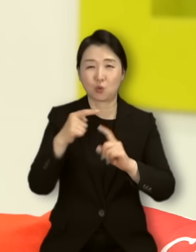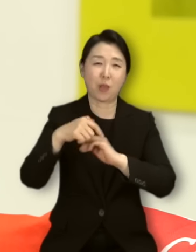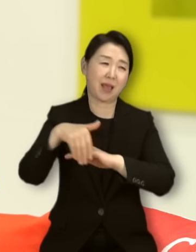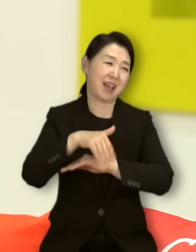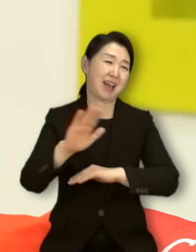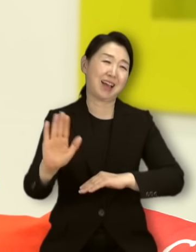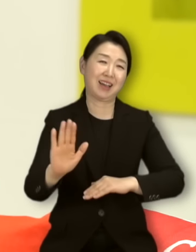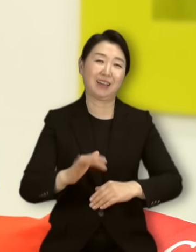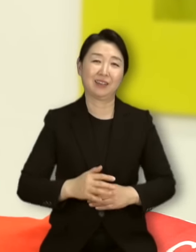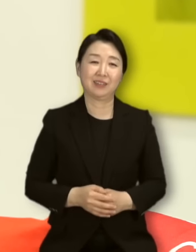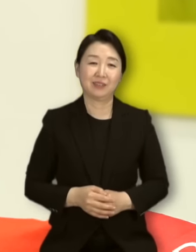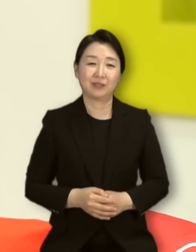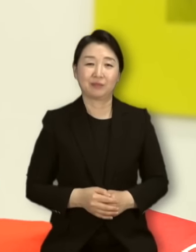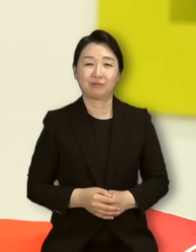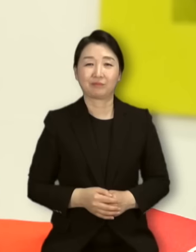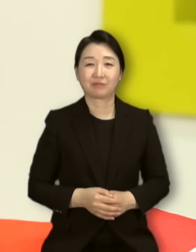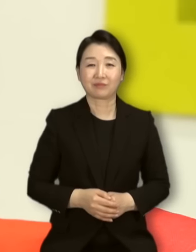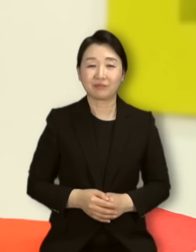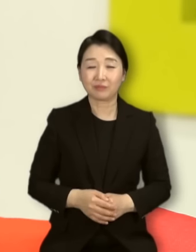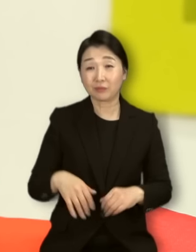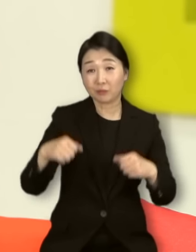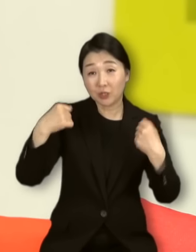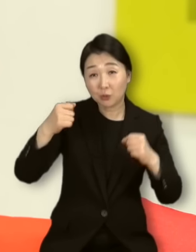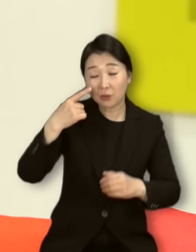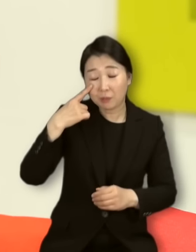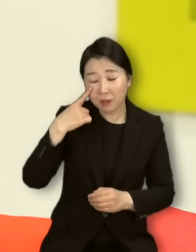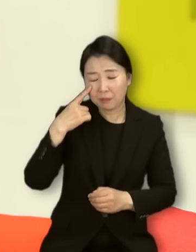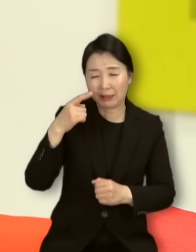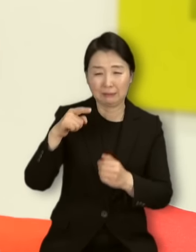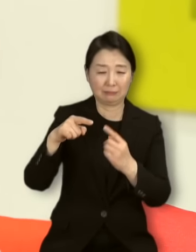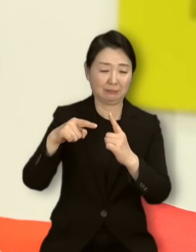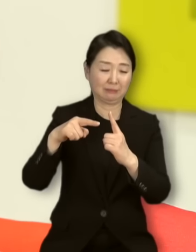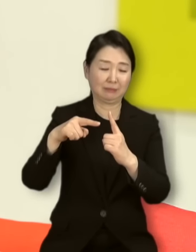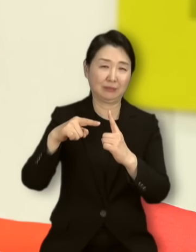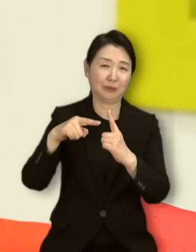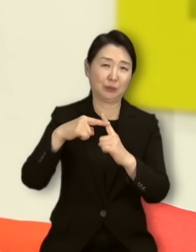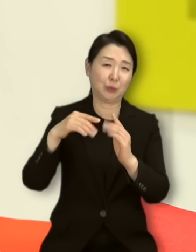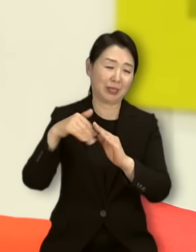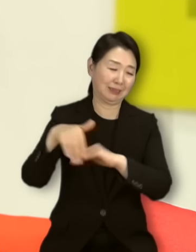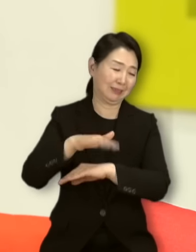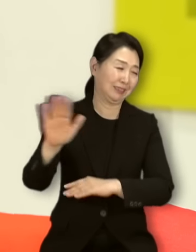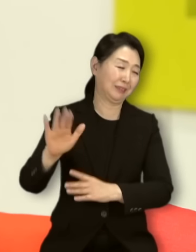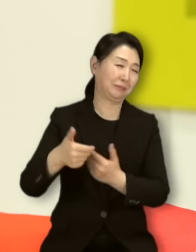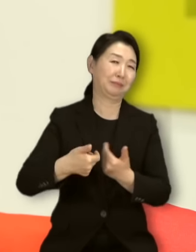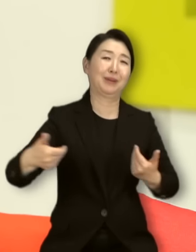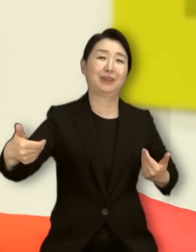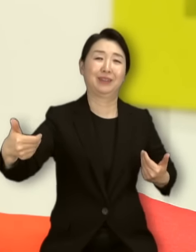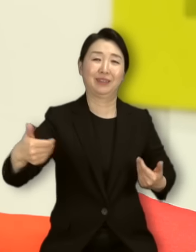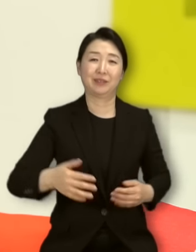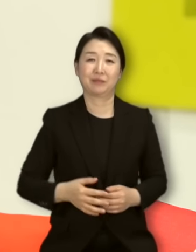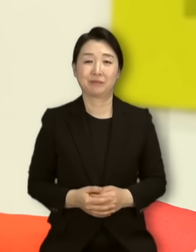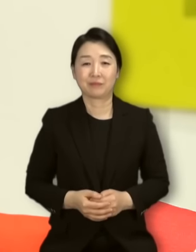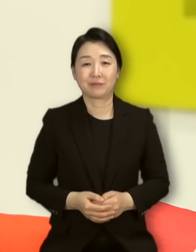됐어요 보통 그러죠 예 그리고 또 연극하고 하면서 더 멀어졌다가 멀어지고